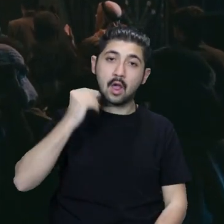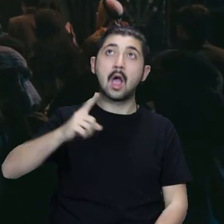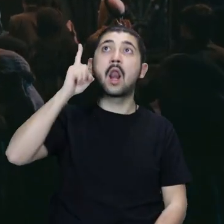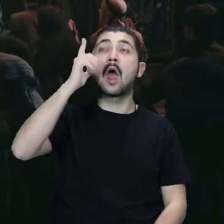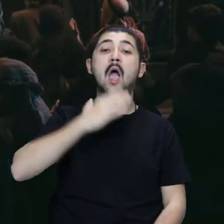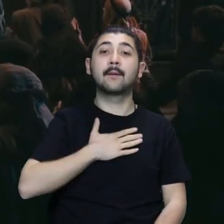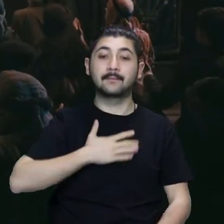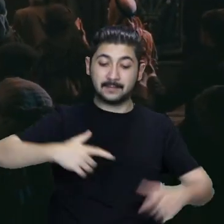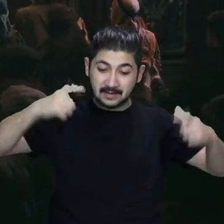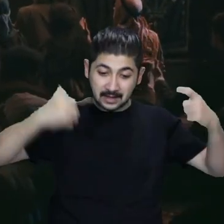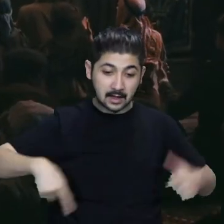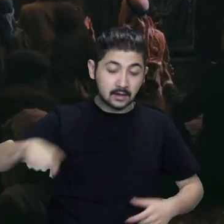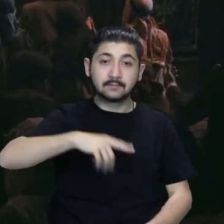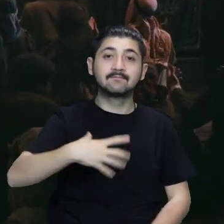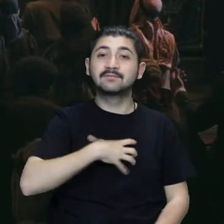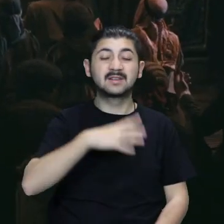Yeryüzünün hakimi olan sensin.